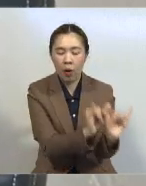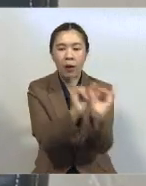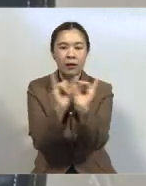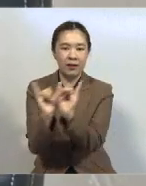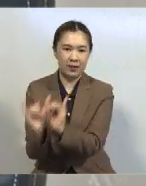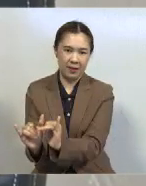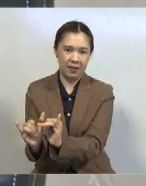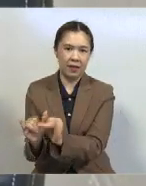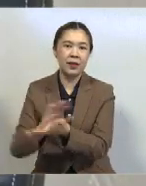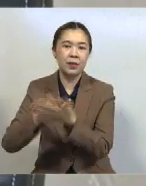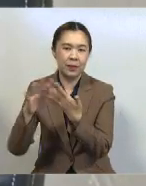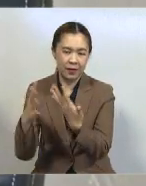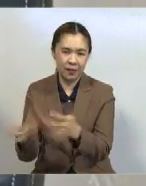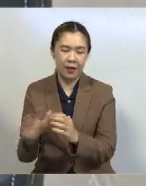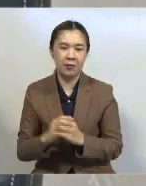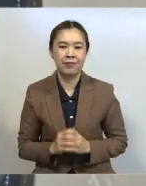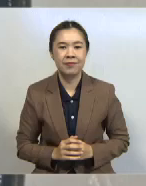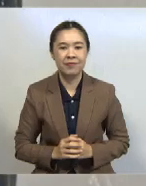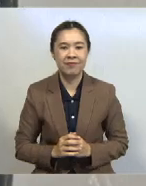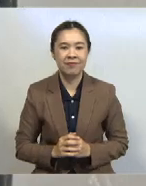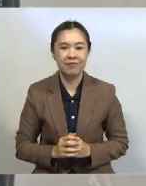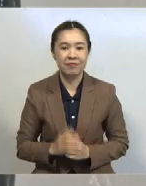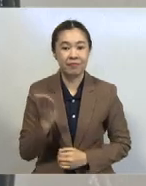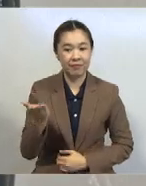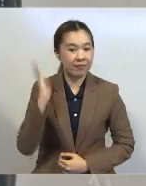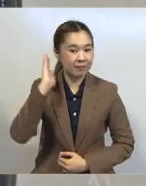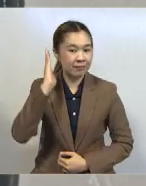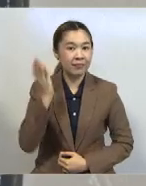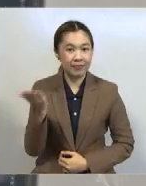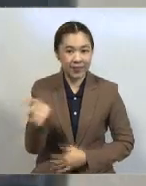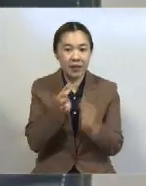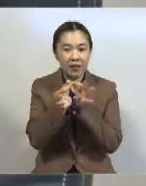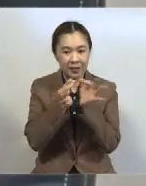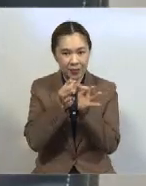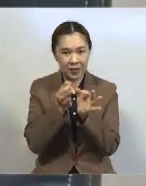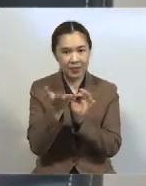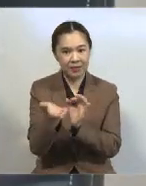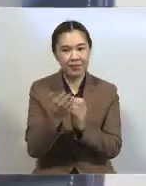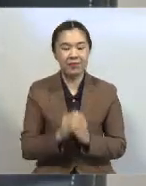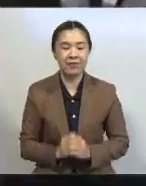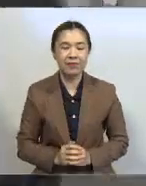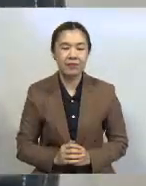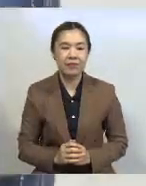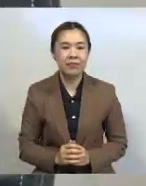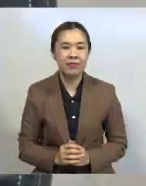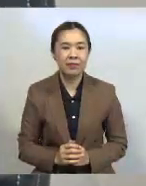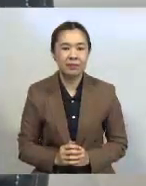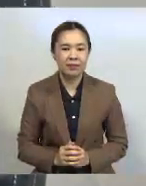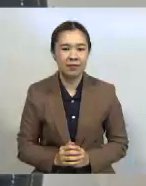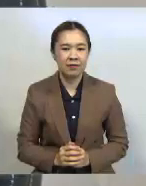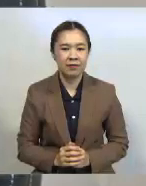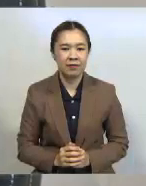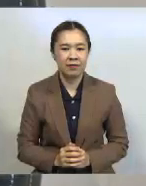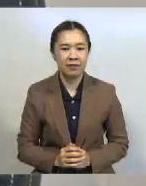และพันธุ์พืชเป็นที่เรียบร้อยแล้วไปฟังการชี้แจงจากคุณวิเชียรชินวงศ์กันค่ะ ขอเรียนว่านะ